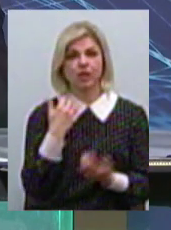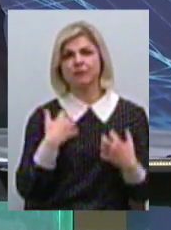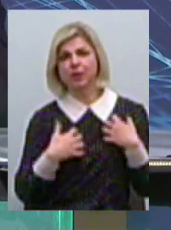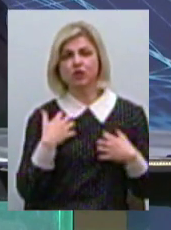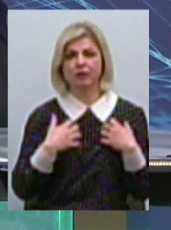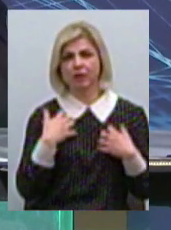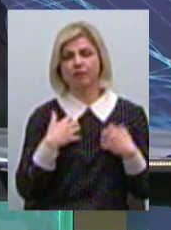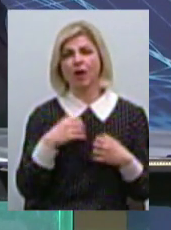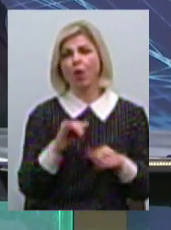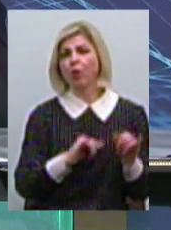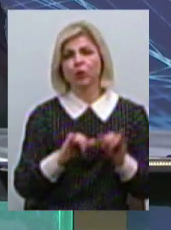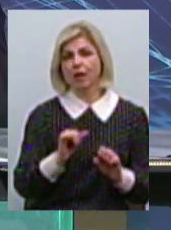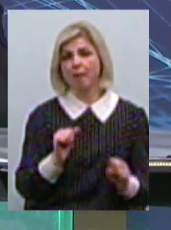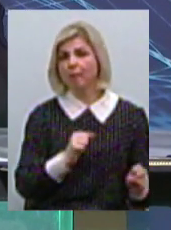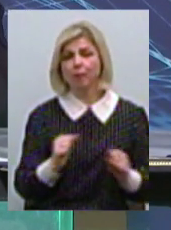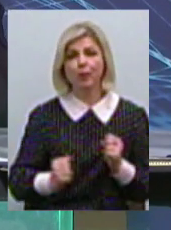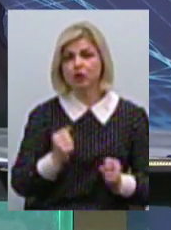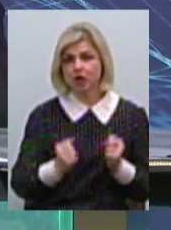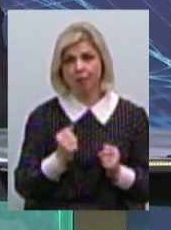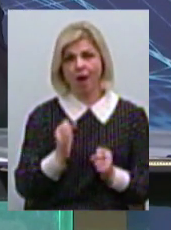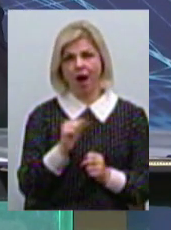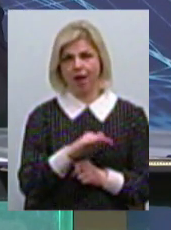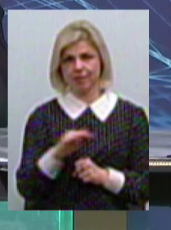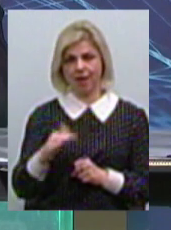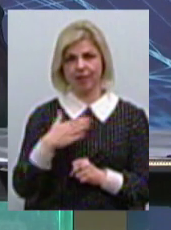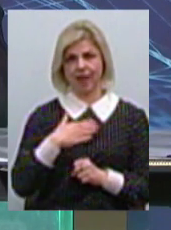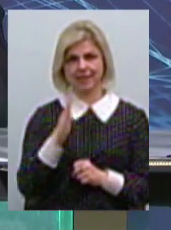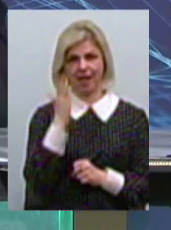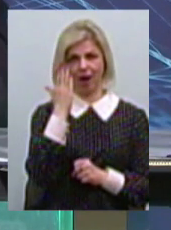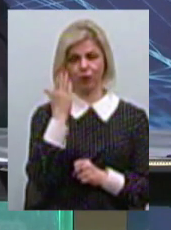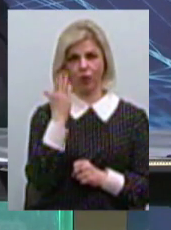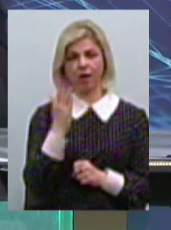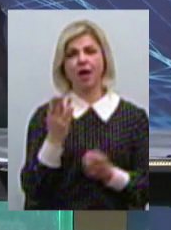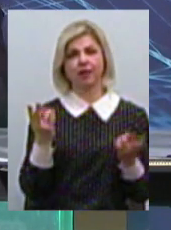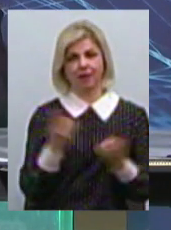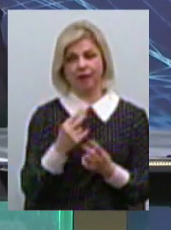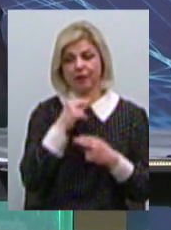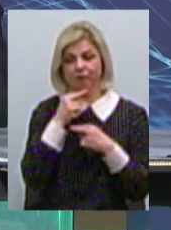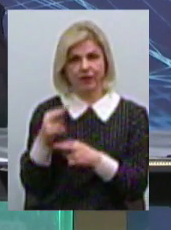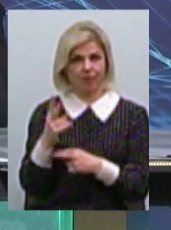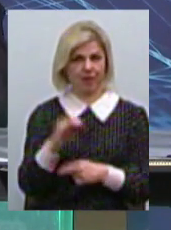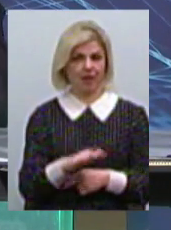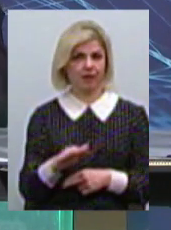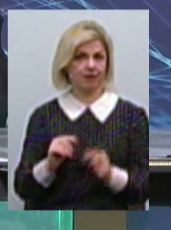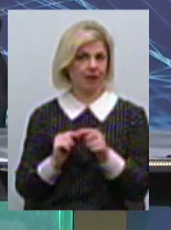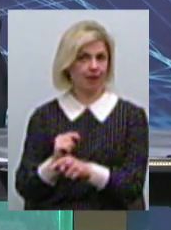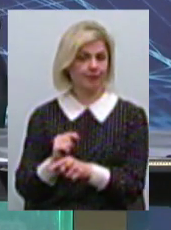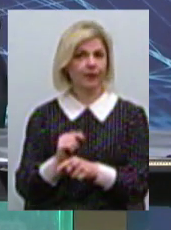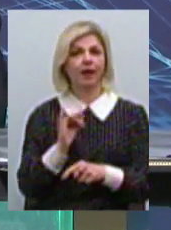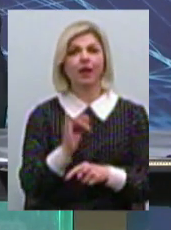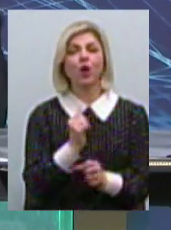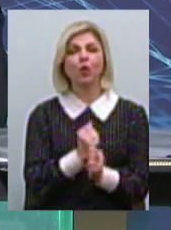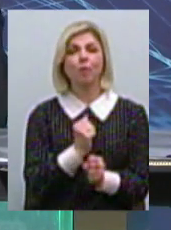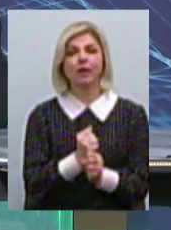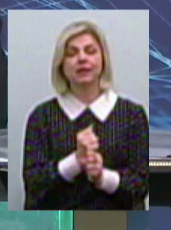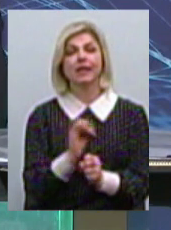ми біжимо кудись, а діти – це наше віддзеркалення. Тому потрібно звертати на них увагу і робити